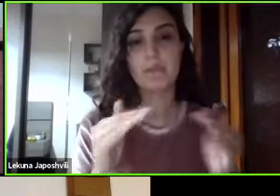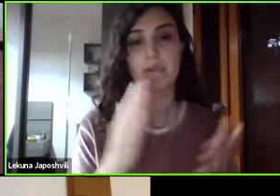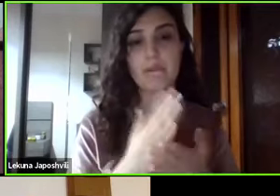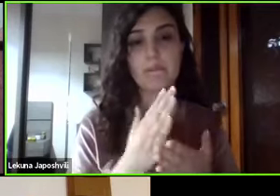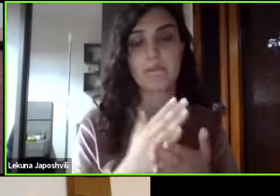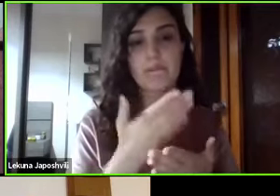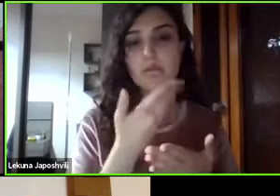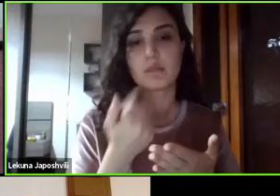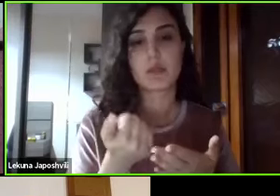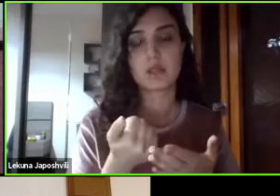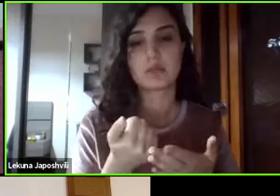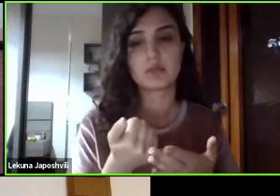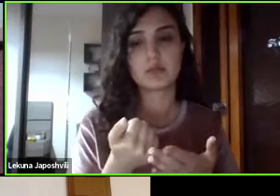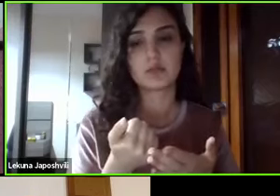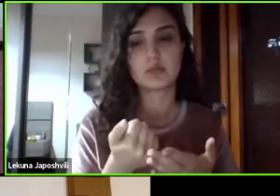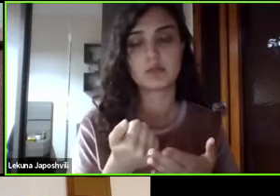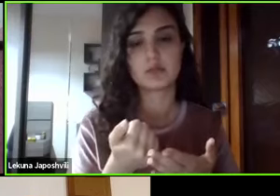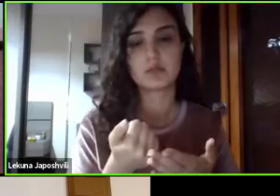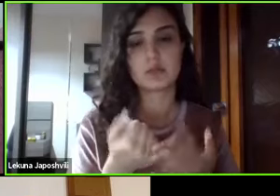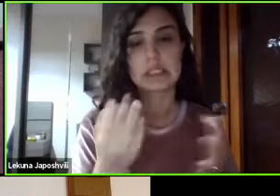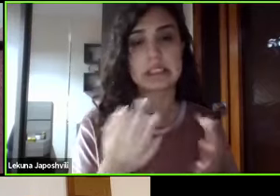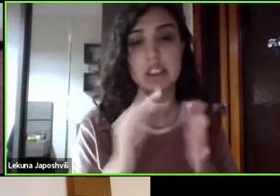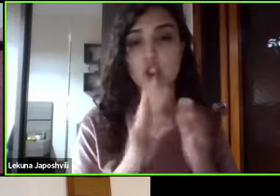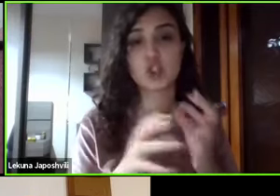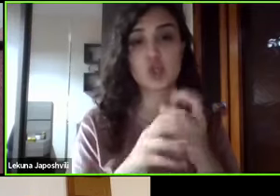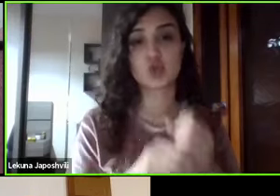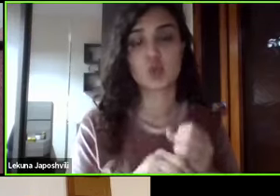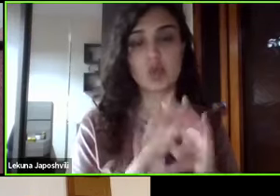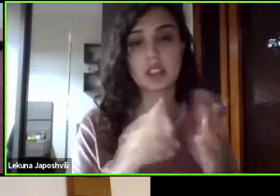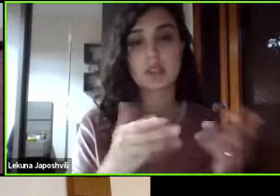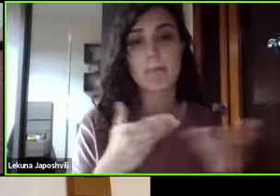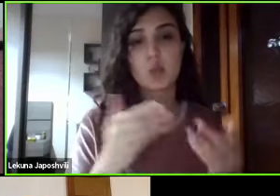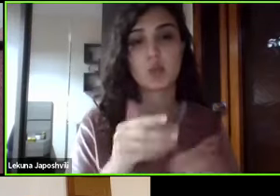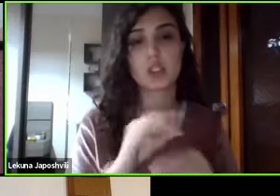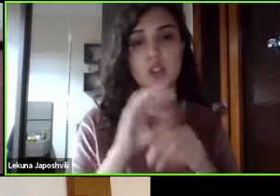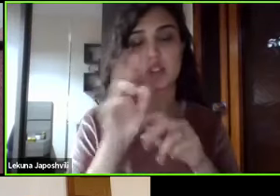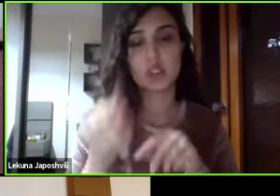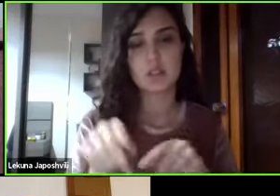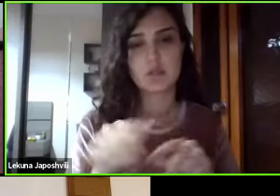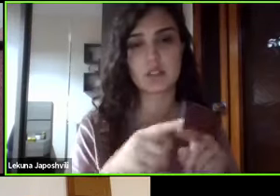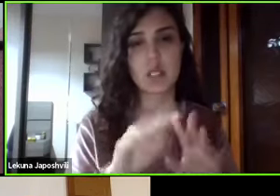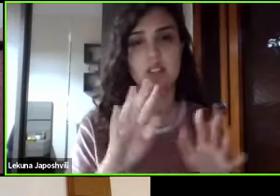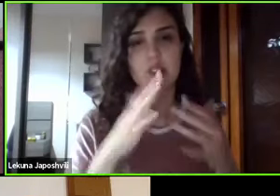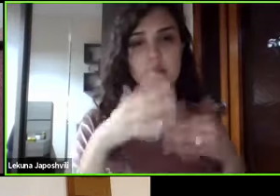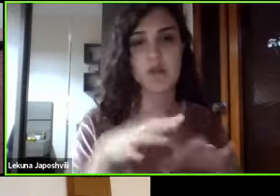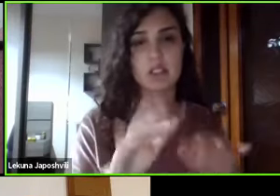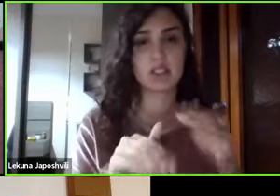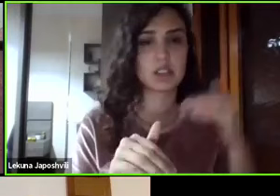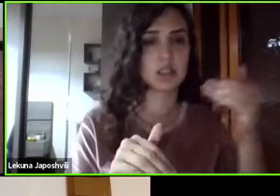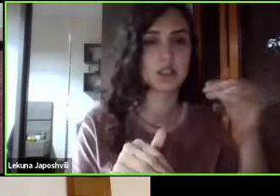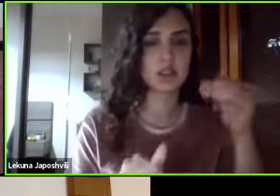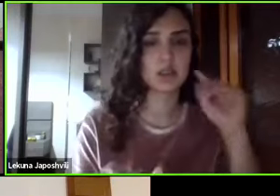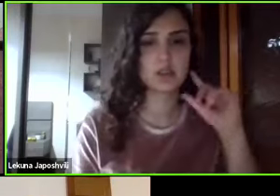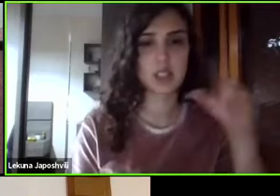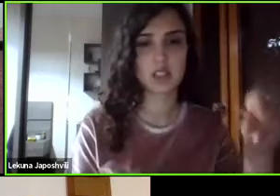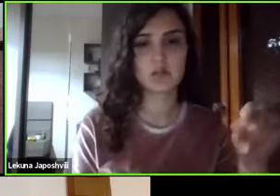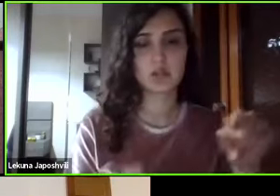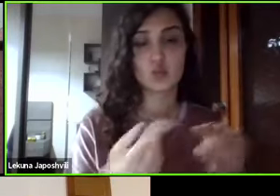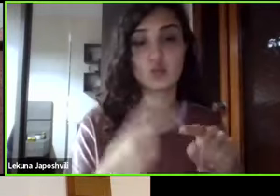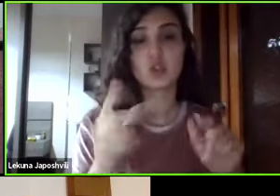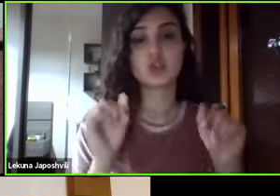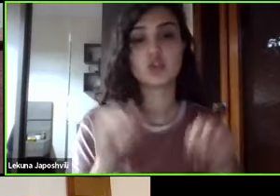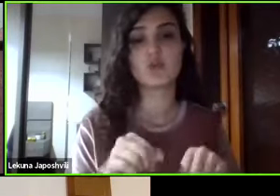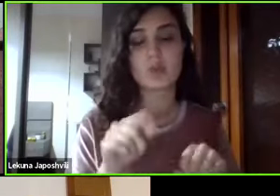აქვს არც არანაირი შეზღუდვა, არც ბაკურიაში წასვლის, არც ზღვაზე წასვლის, თავარია რომ ჩვენ იქ შევძლოთ, რომ